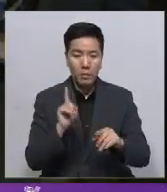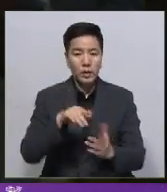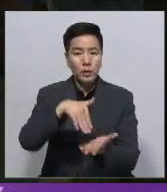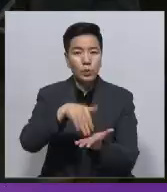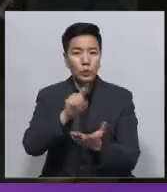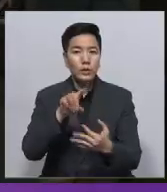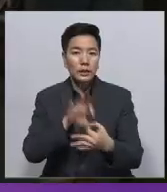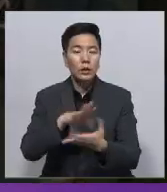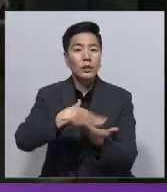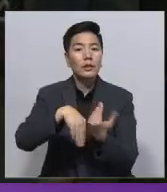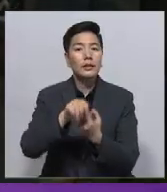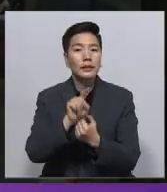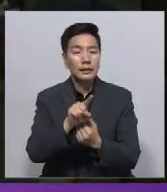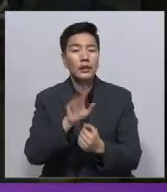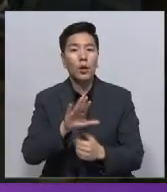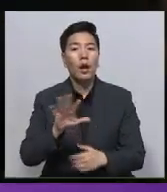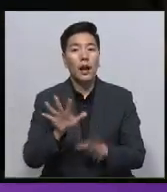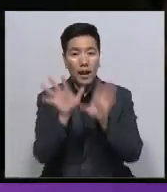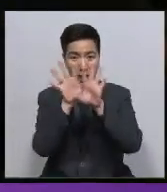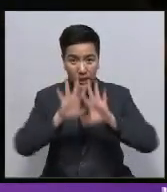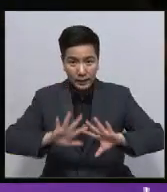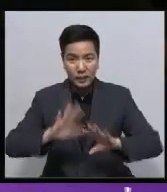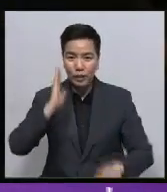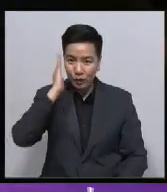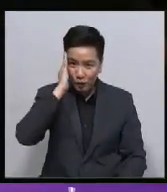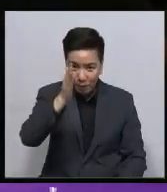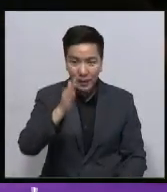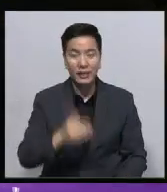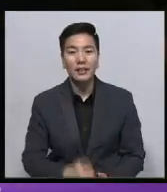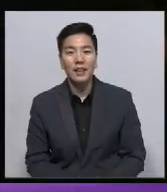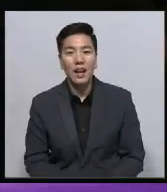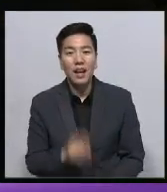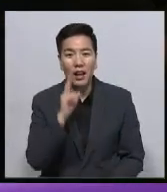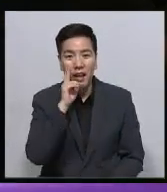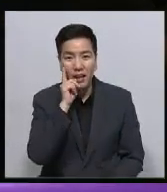ลางทางเศรษฐกิจของภูมิภาคอาเซียนในอนาคตเกรียงไกรวิหารธ